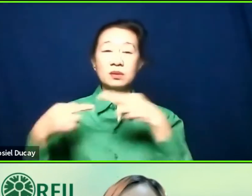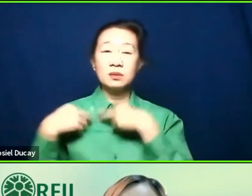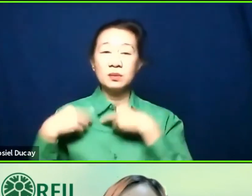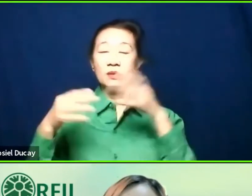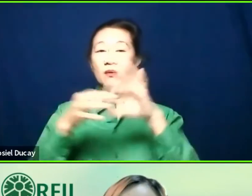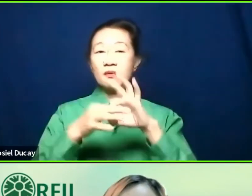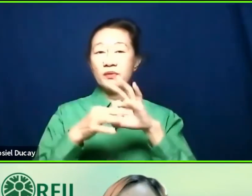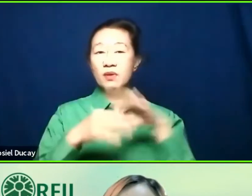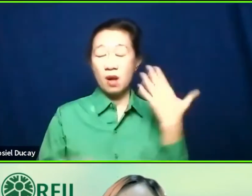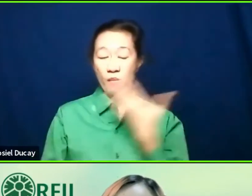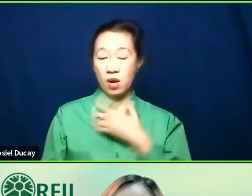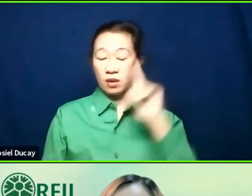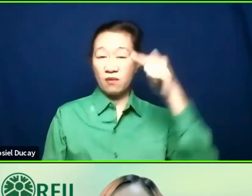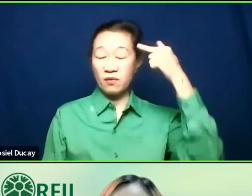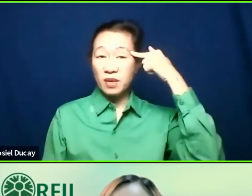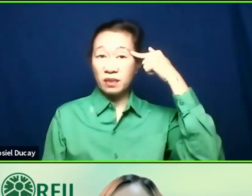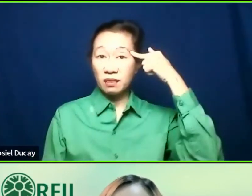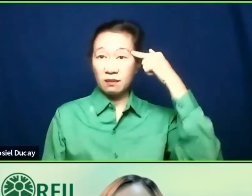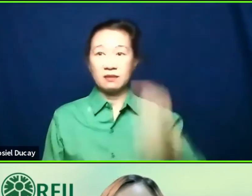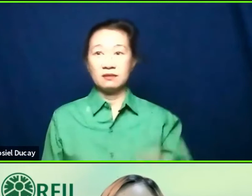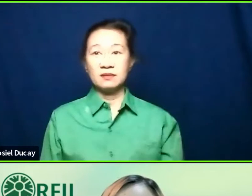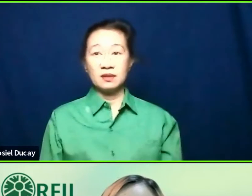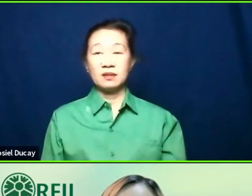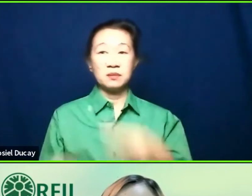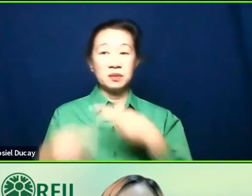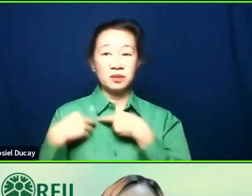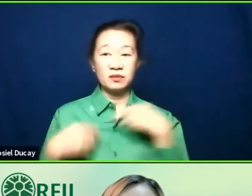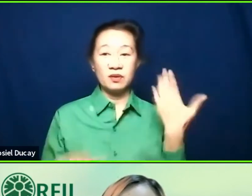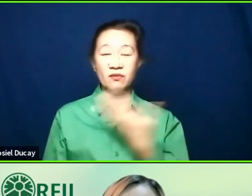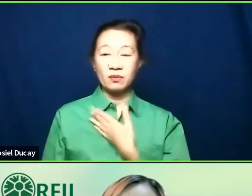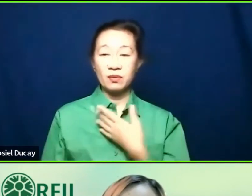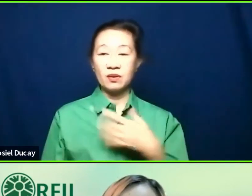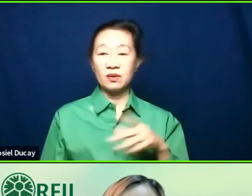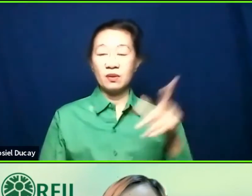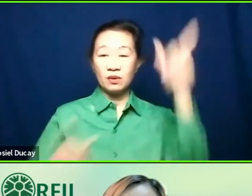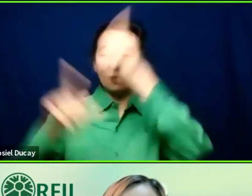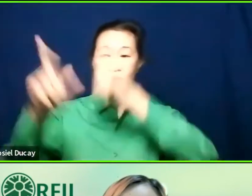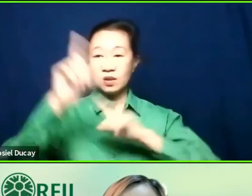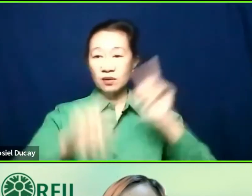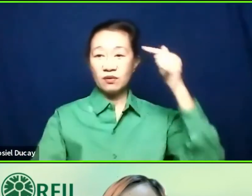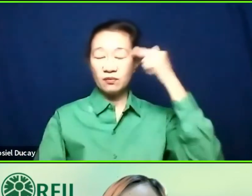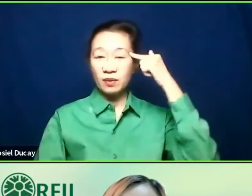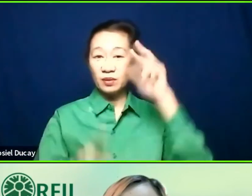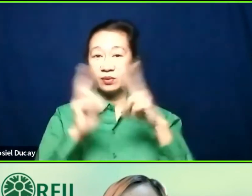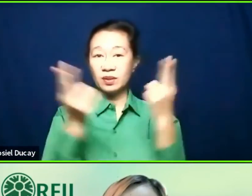no, ng ating gobyerno, no, accountability ng ating local government units, no, na